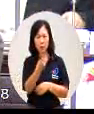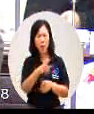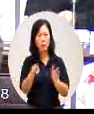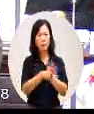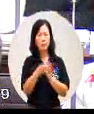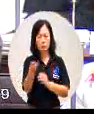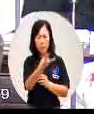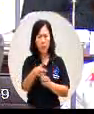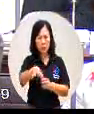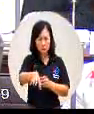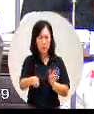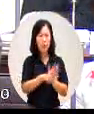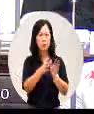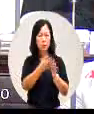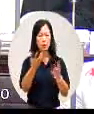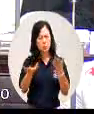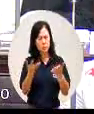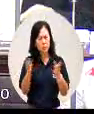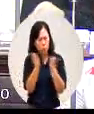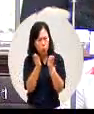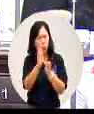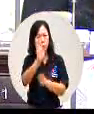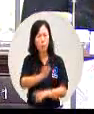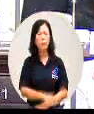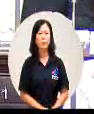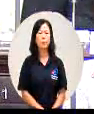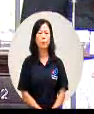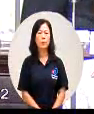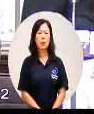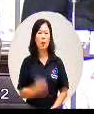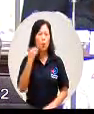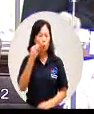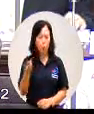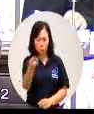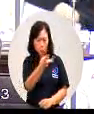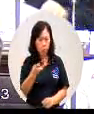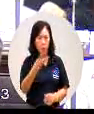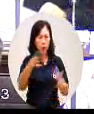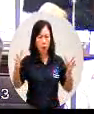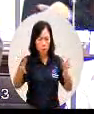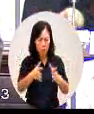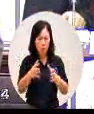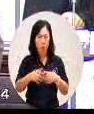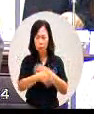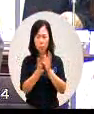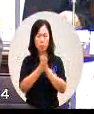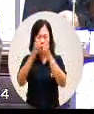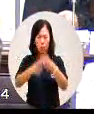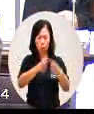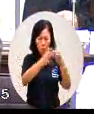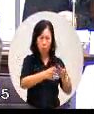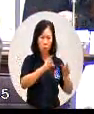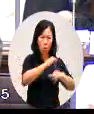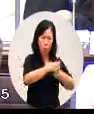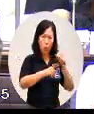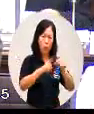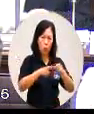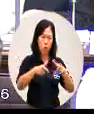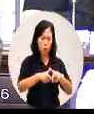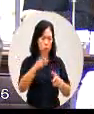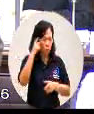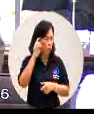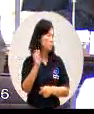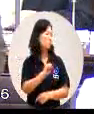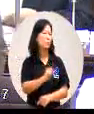库，就是差不多拢伫迄个所在。啊，如果三位拢兴建活动中心，这是无可